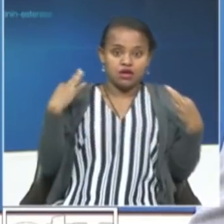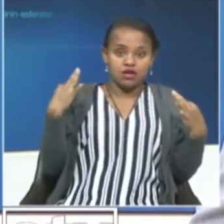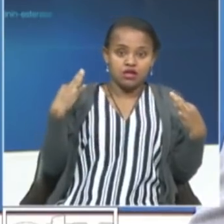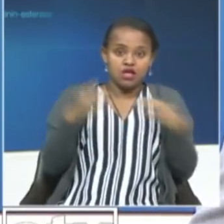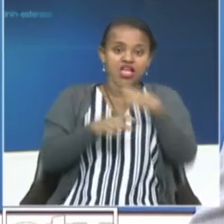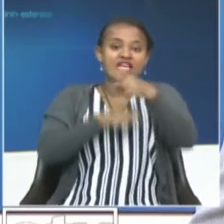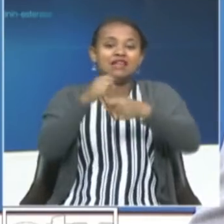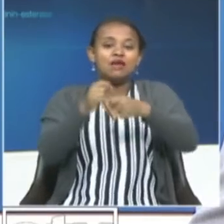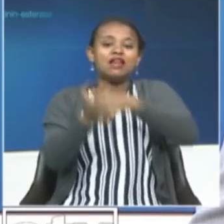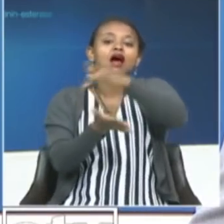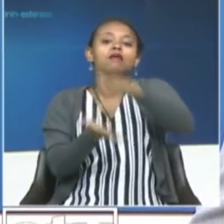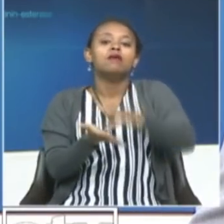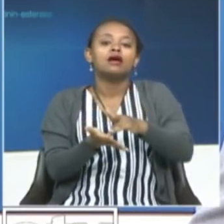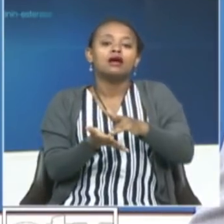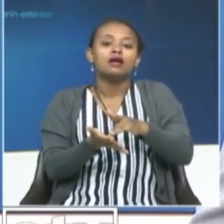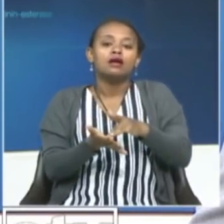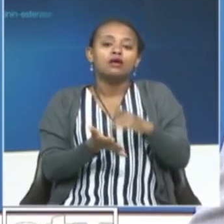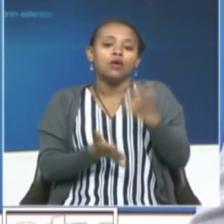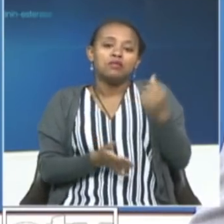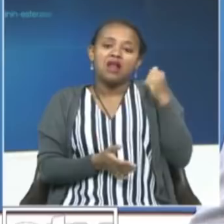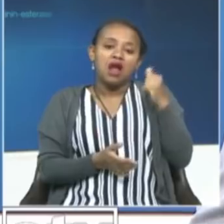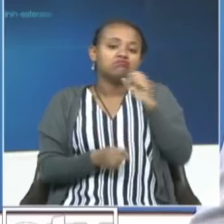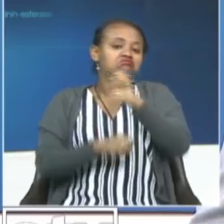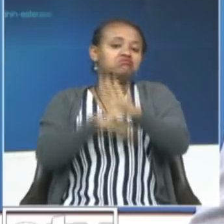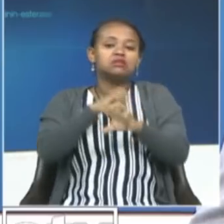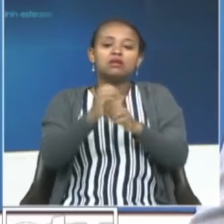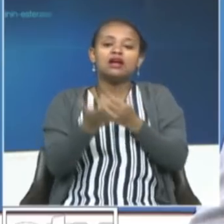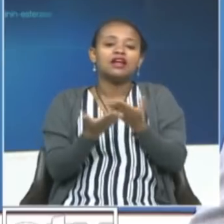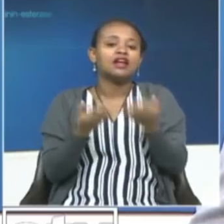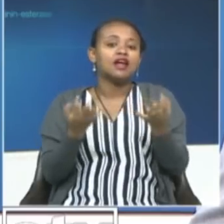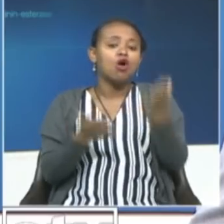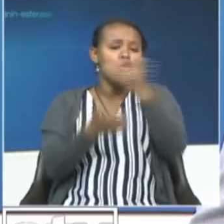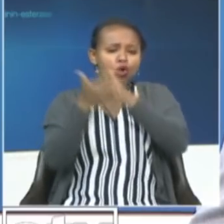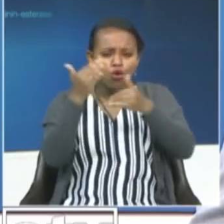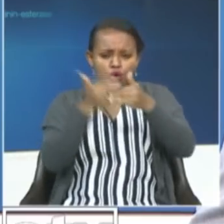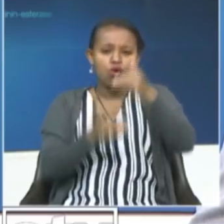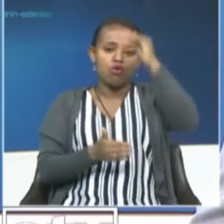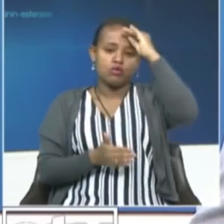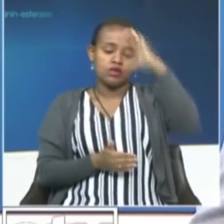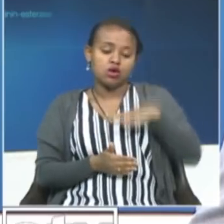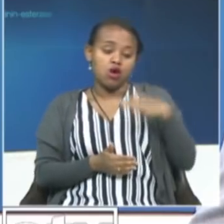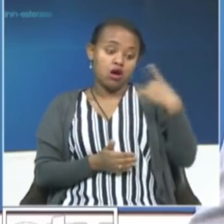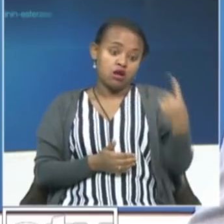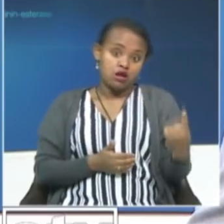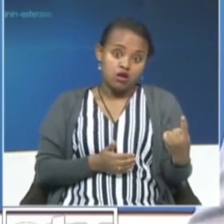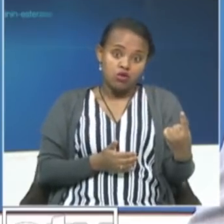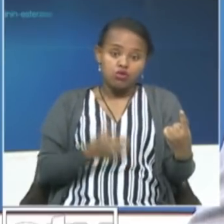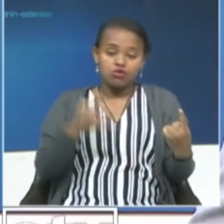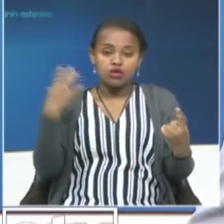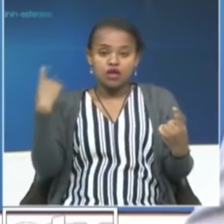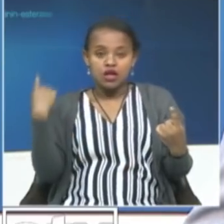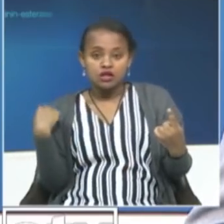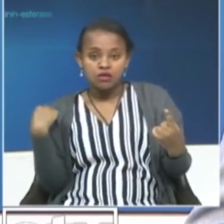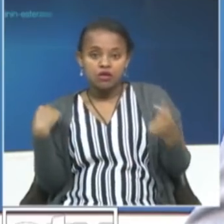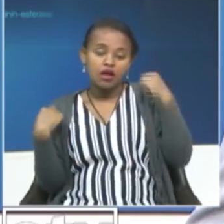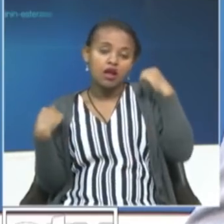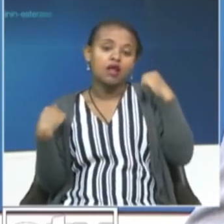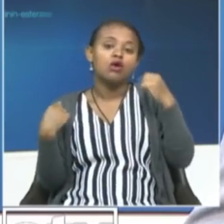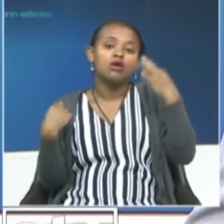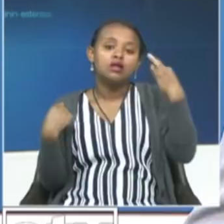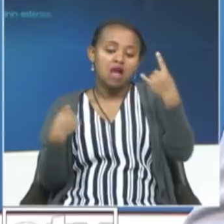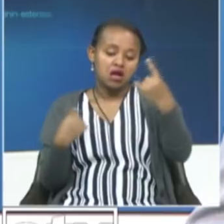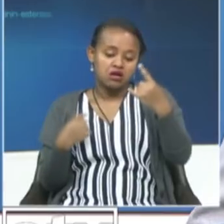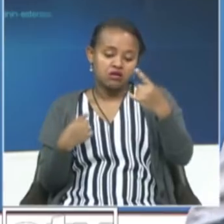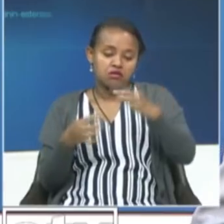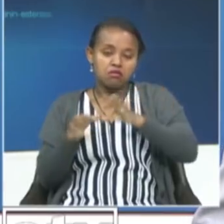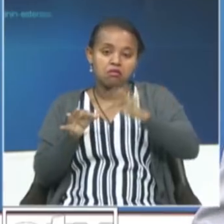እድሜን ያማከለ ወር ሌላ የሚመከር ነገር የለውም። ሁሉንም ሰው አንደኛው ግለሰብ ከሌላኛው ግለሰብ አንድ ሜትር